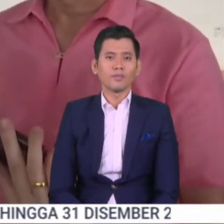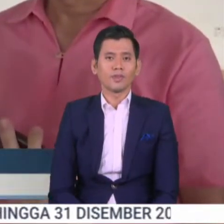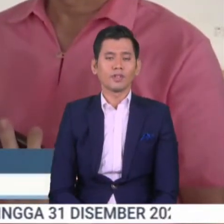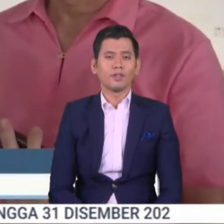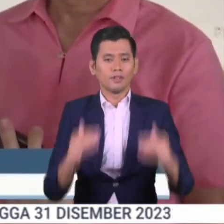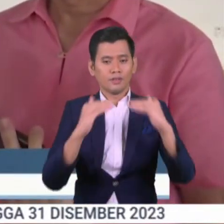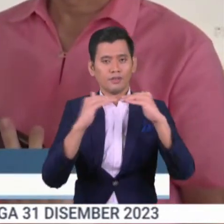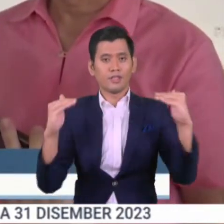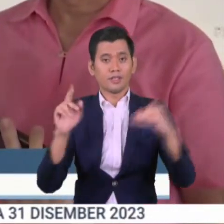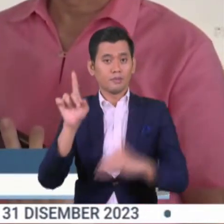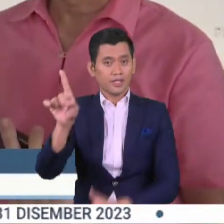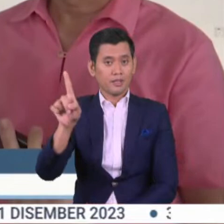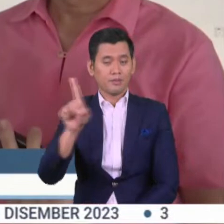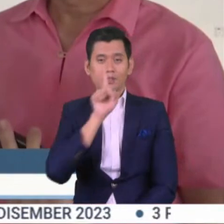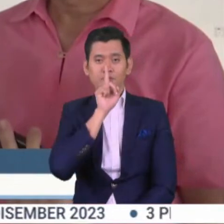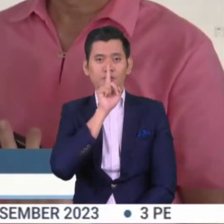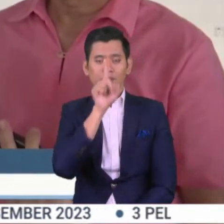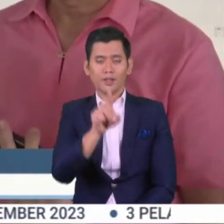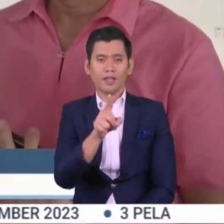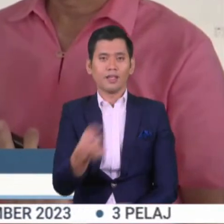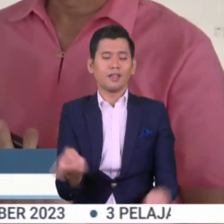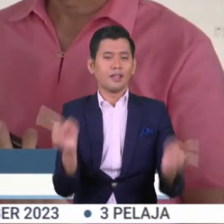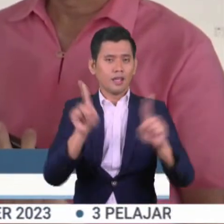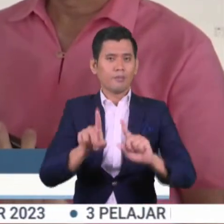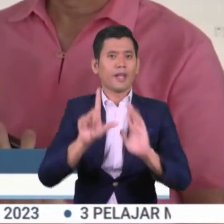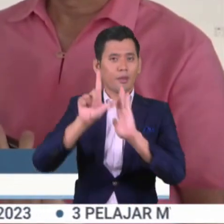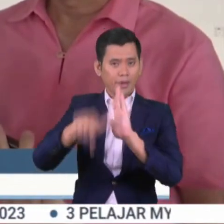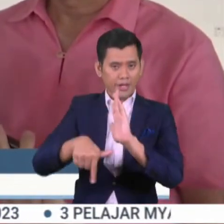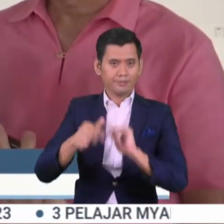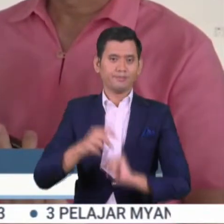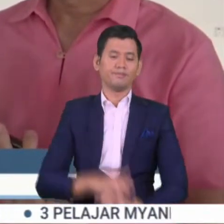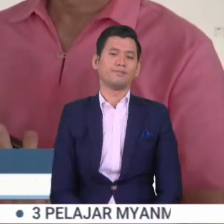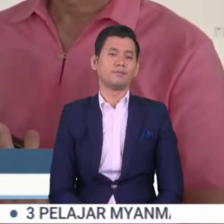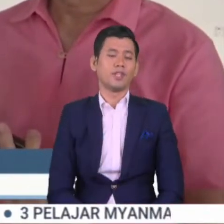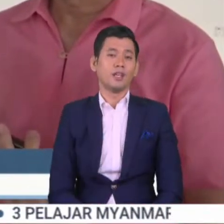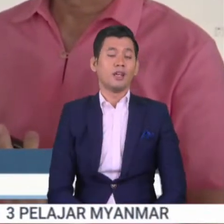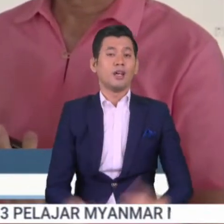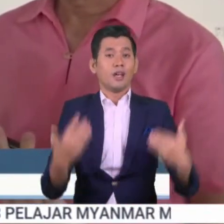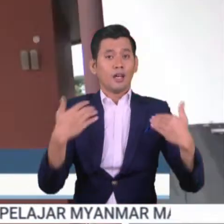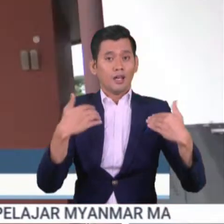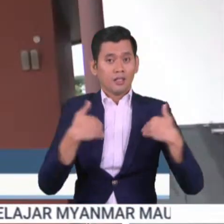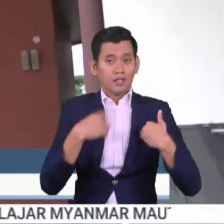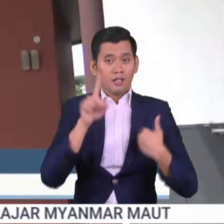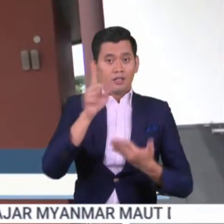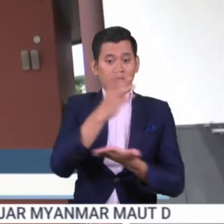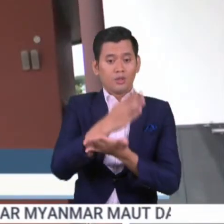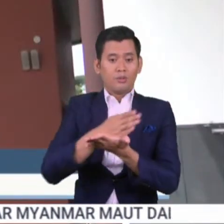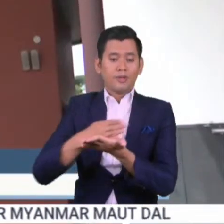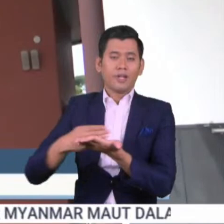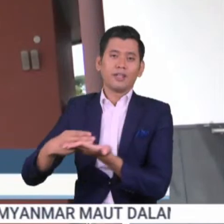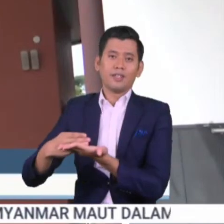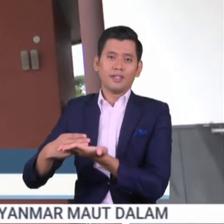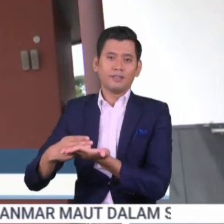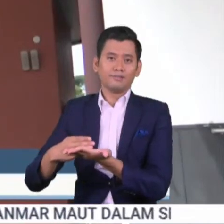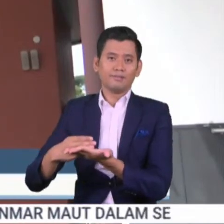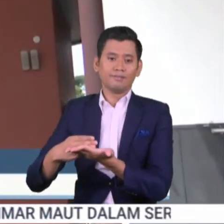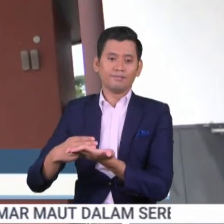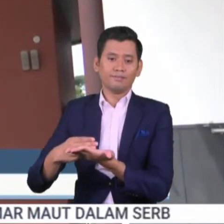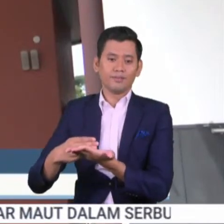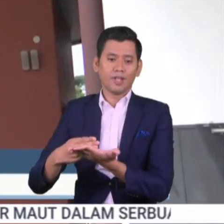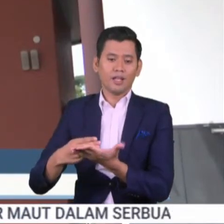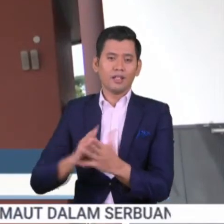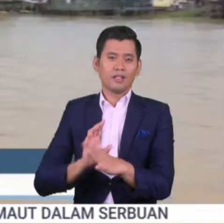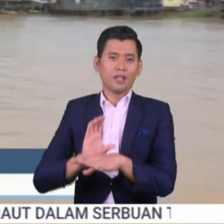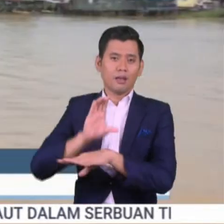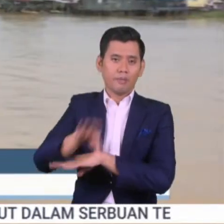Fasa pertama ini juga mengalami kelewatan. Termasuk ada satu bahagiannya terpaksa diambil